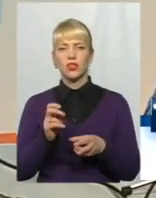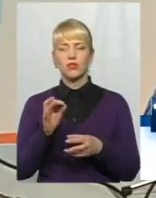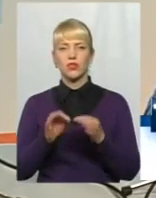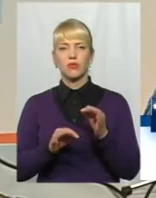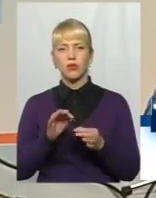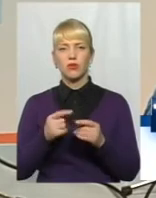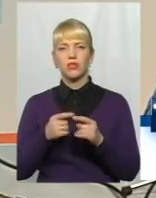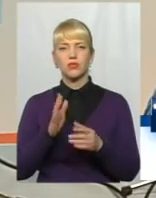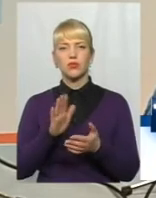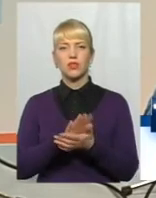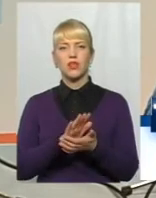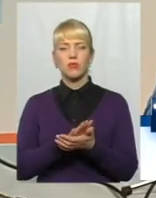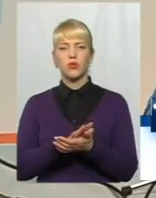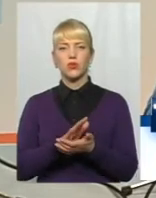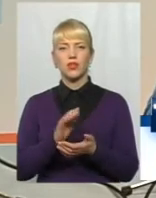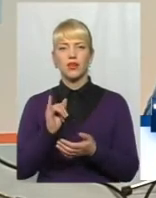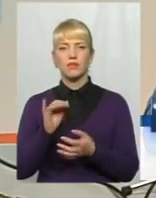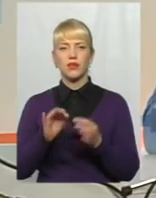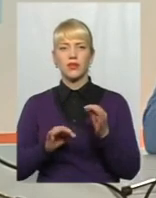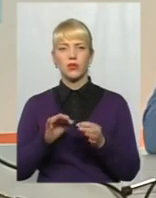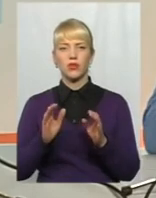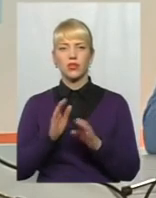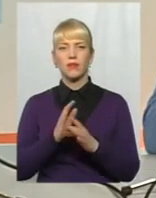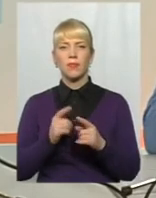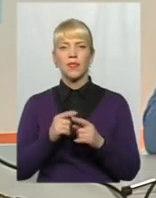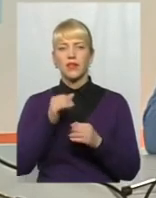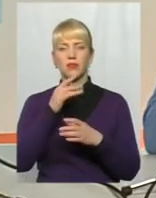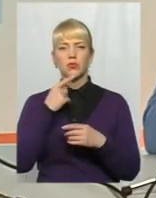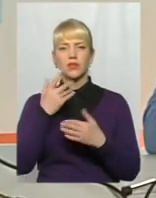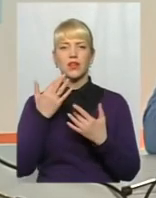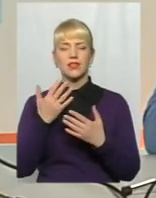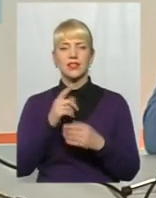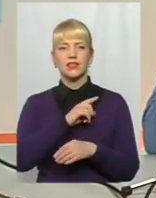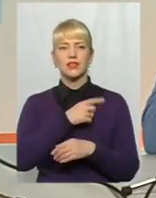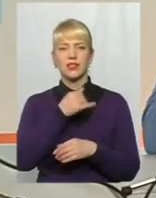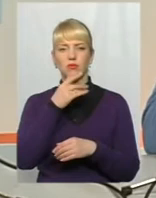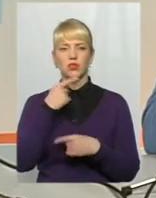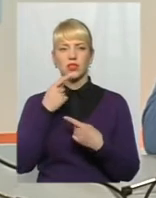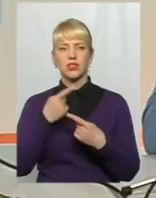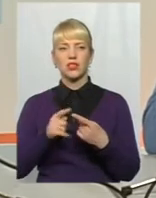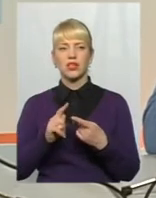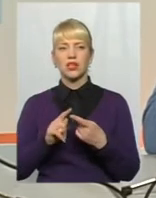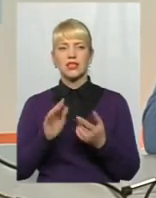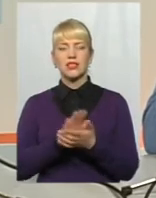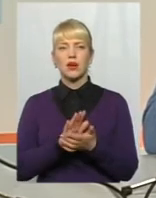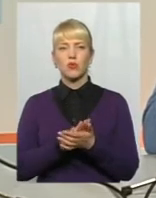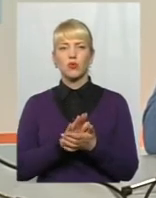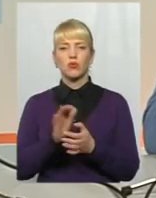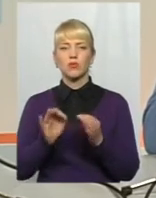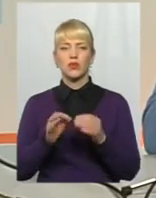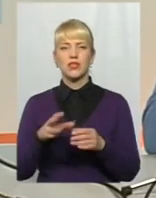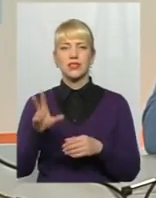довкілля. Наскільки воно буде сильне? Не можна так стверджувати, наскільки воно буде сильно. Забруднювати природу завжди сильно